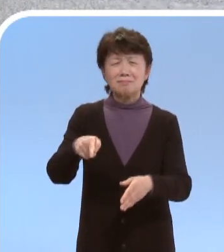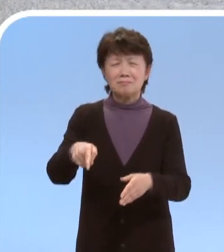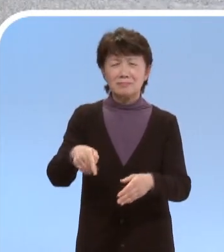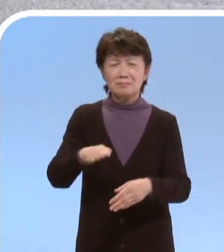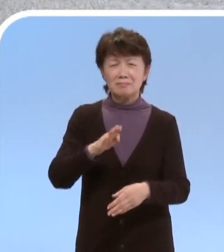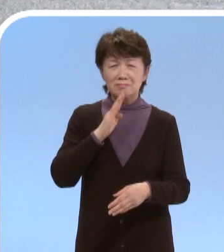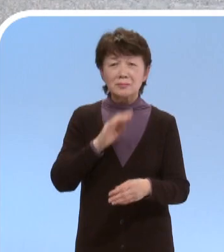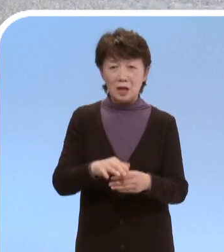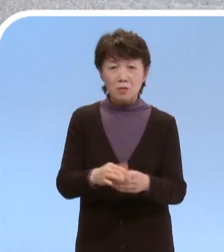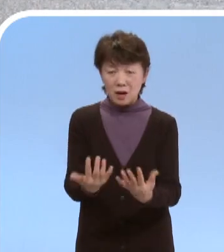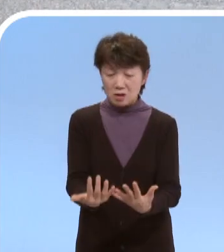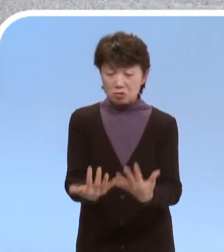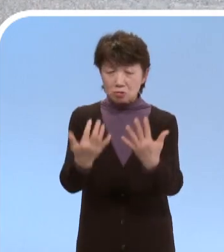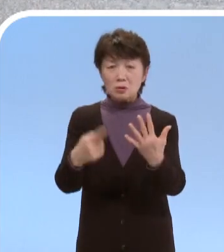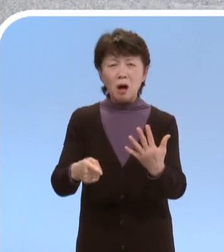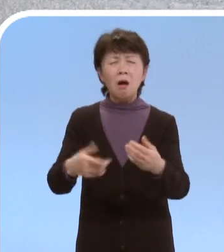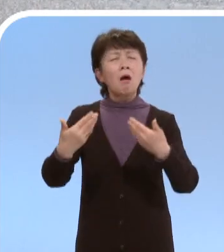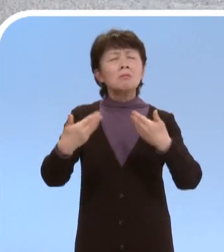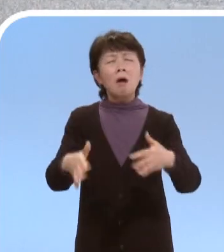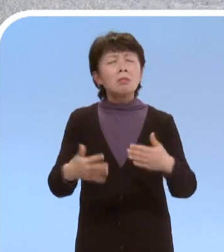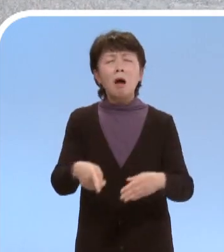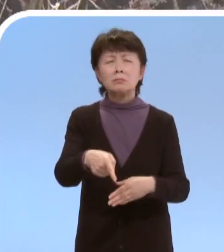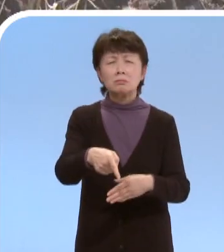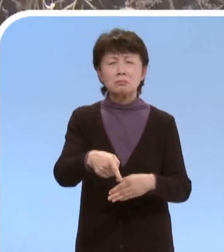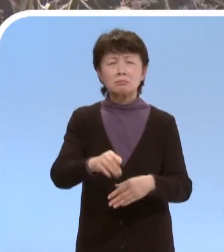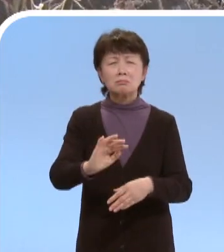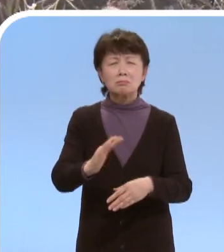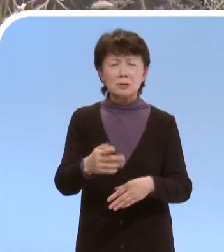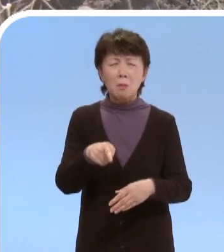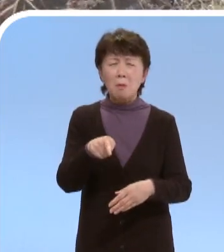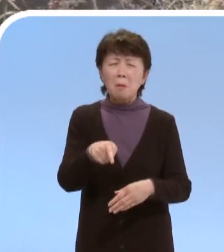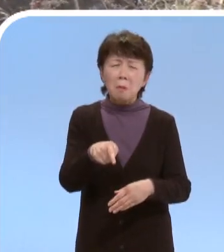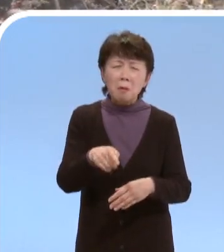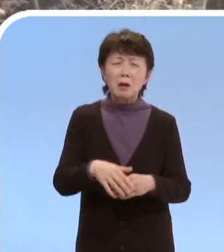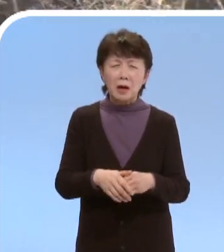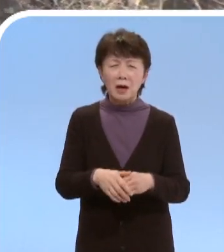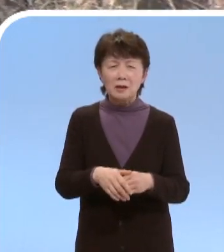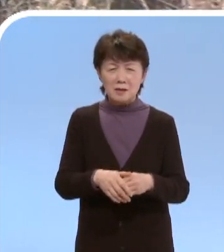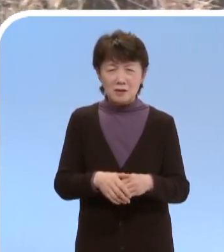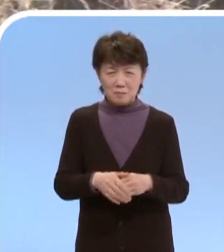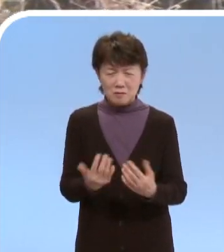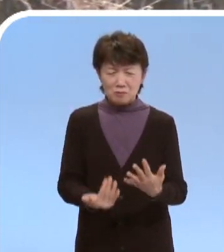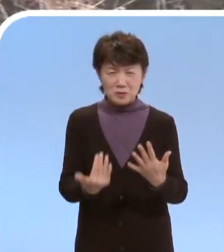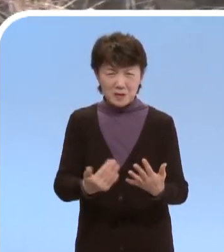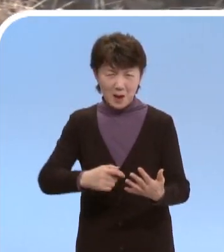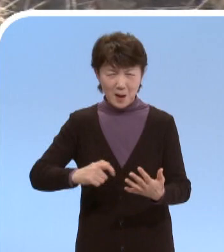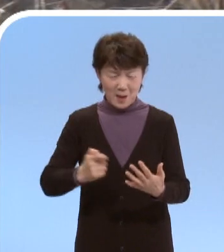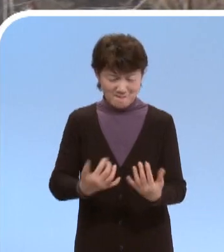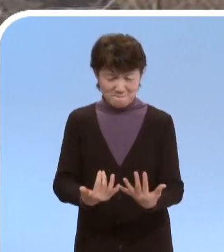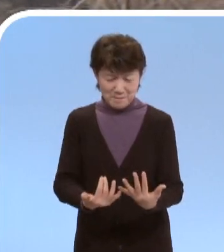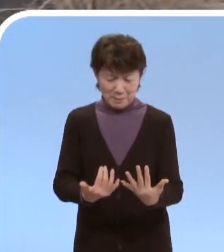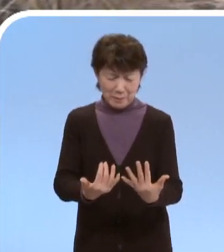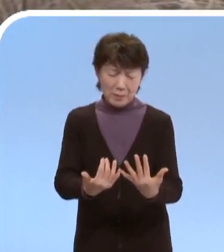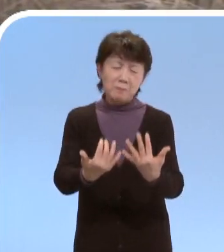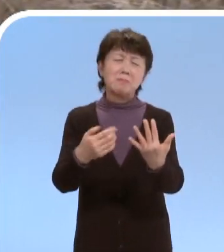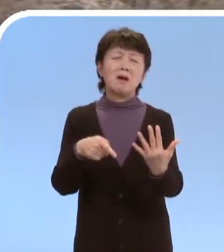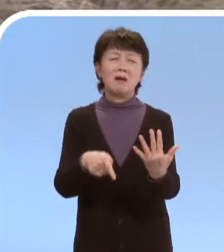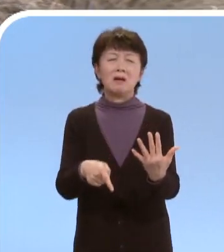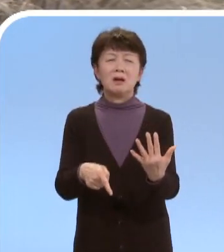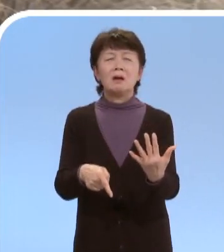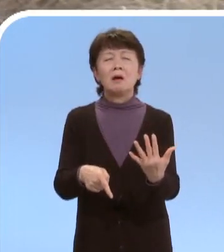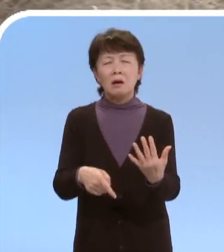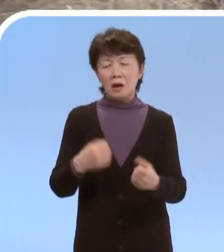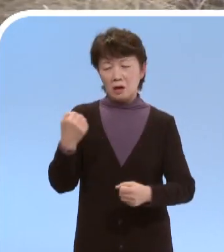本来は草が生える場所ではないです。ただそこから隙間からこう雑草が生えてきて、